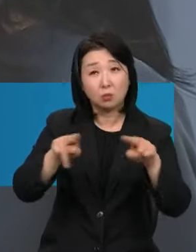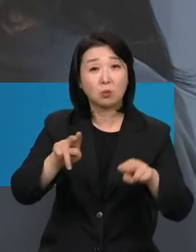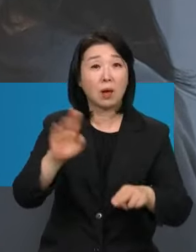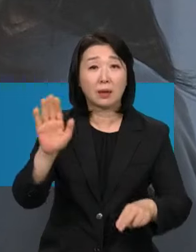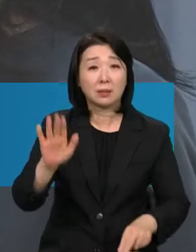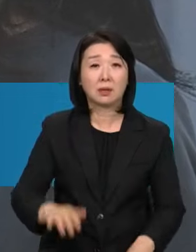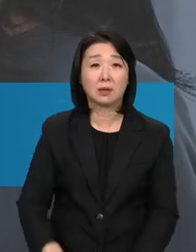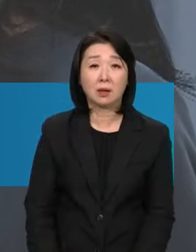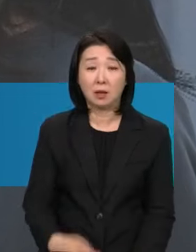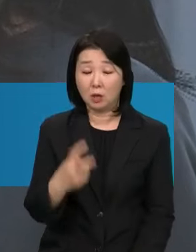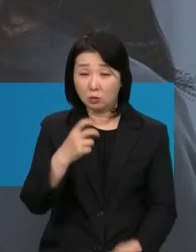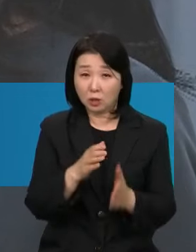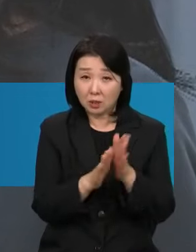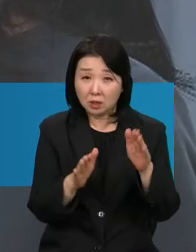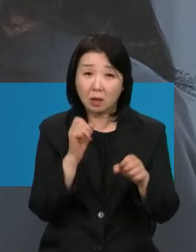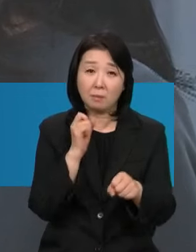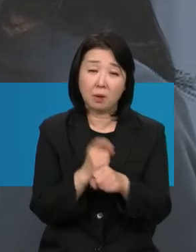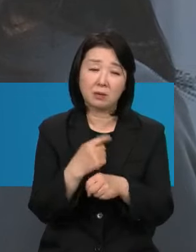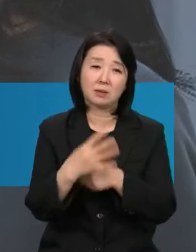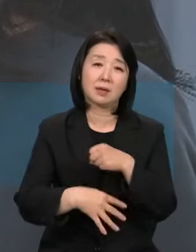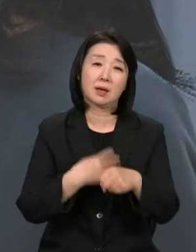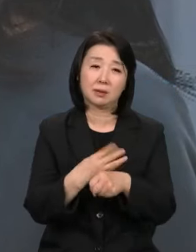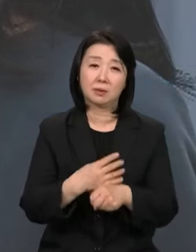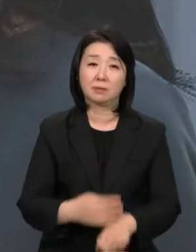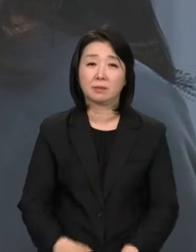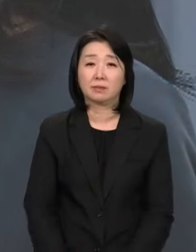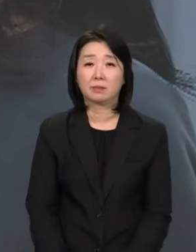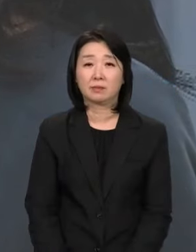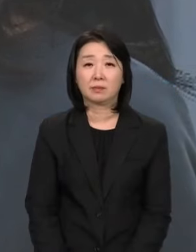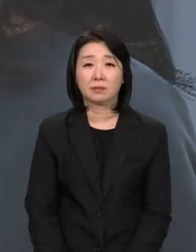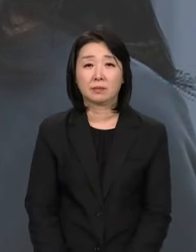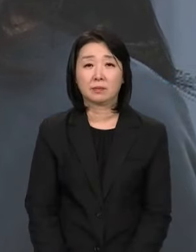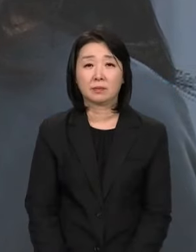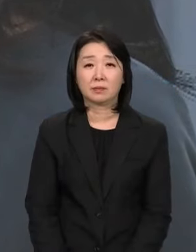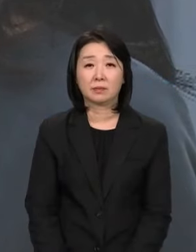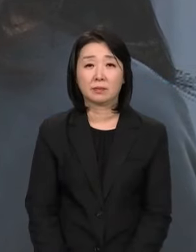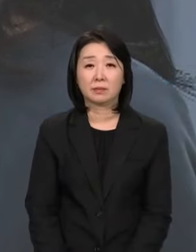건데 수사가 시작된지도 벌써 4년입니다 이서중